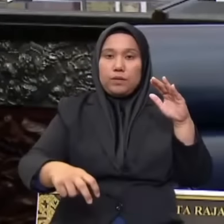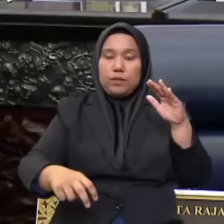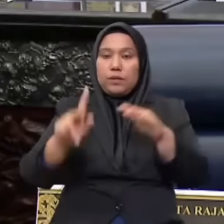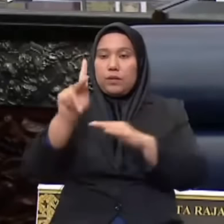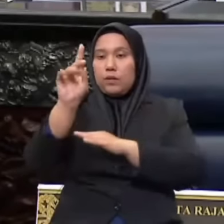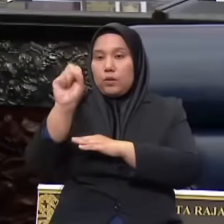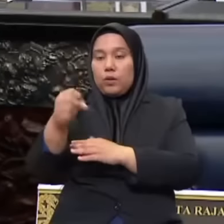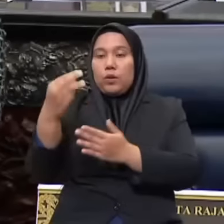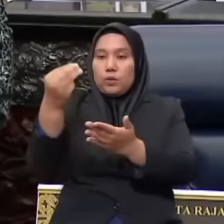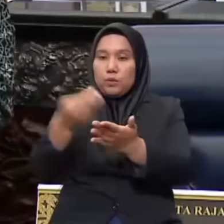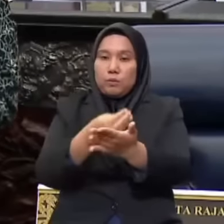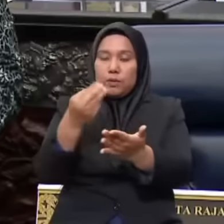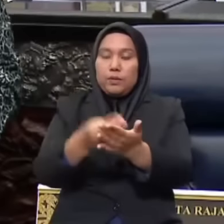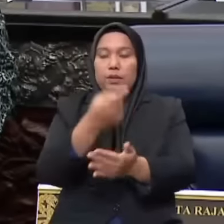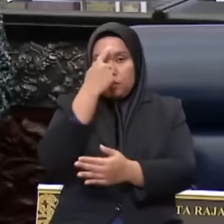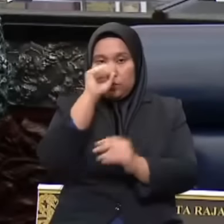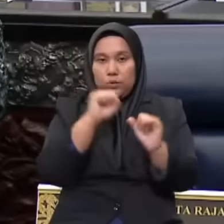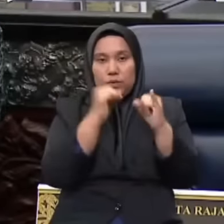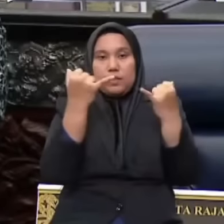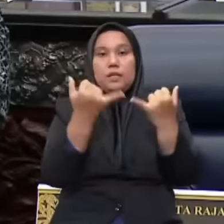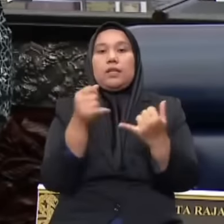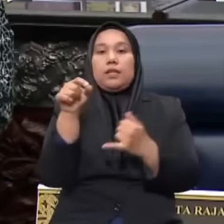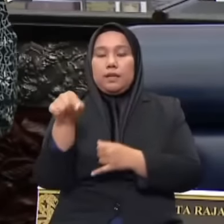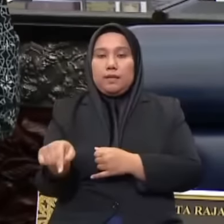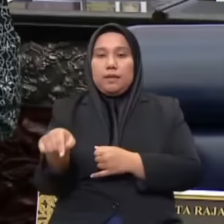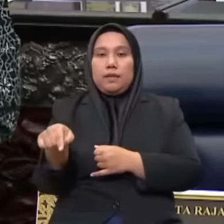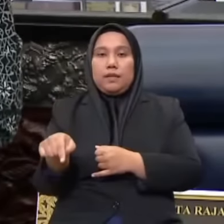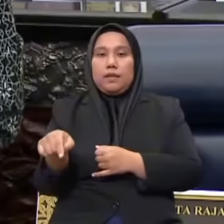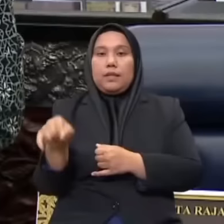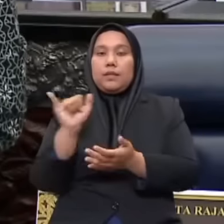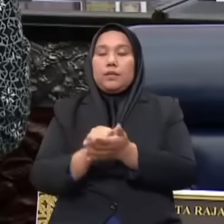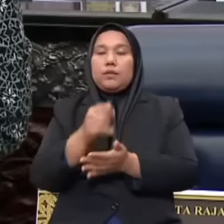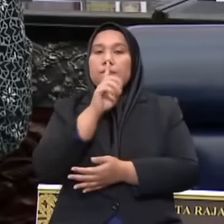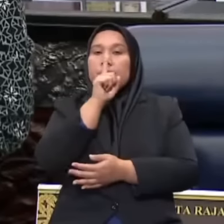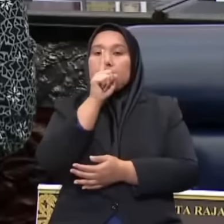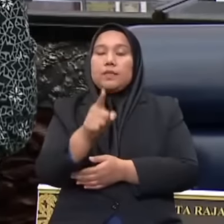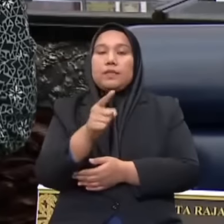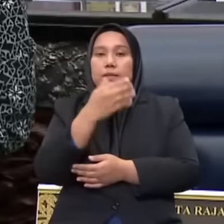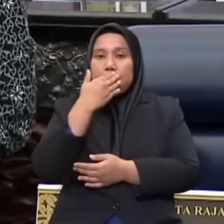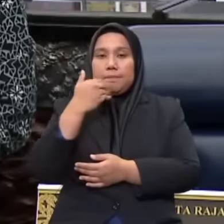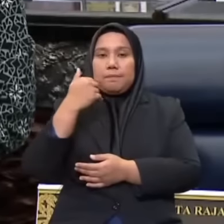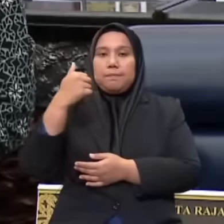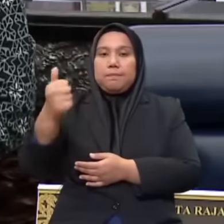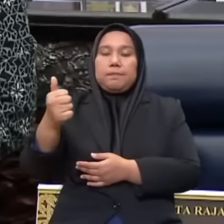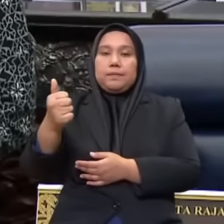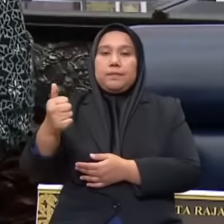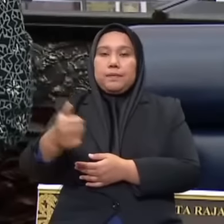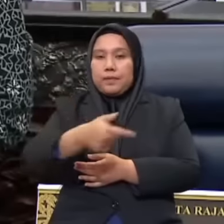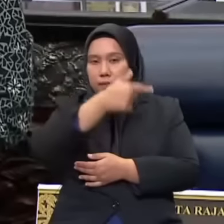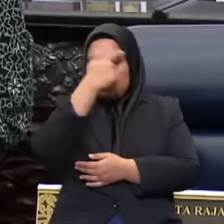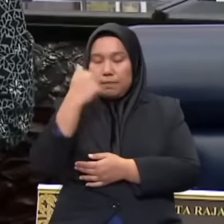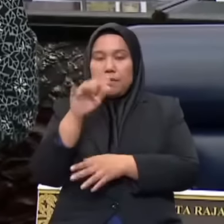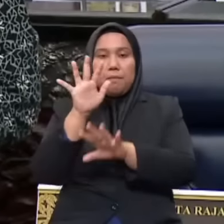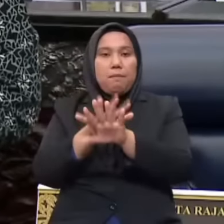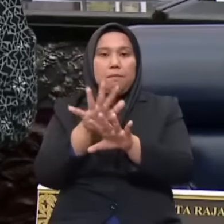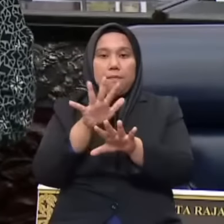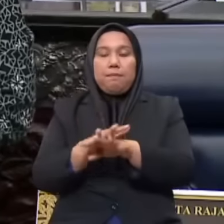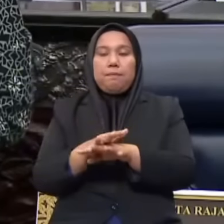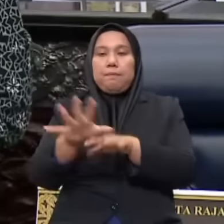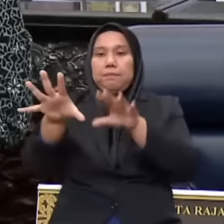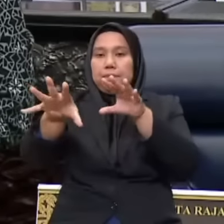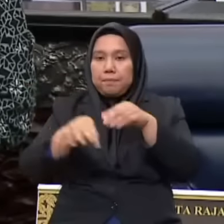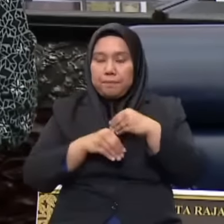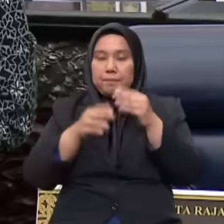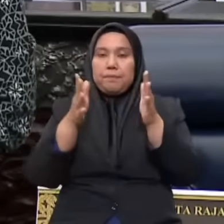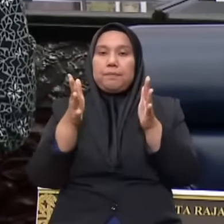kepada syarikat-syarikat ini. Itu sebenarnya lebih baik kerana akan mendapat lebih banyak penerima. Jadi perkara